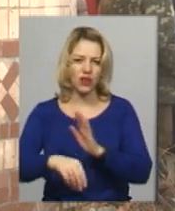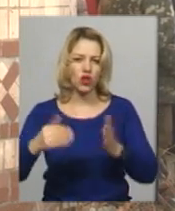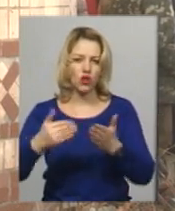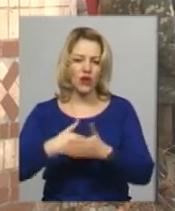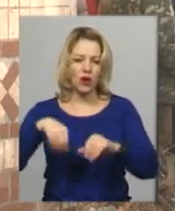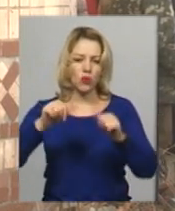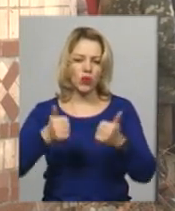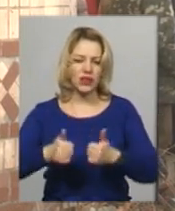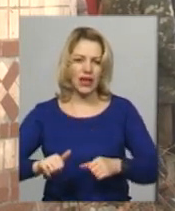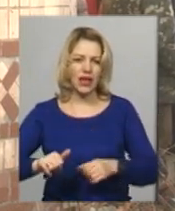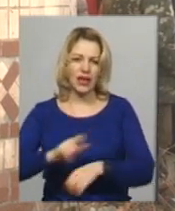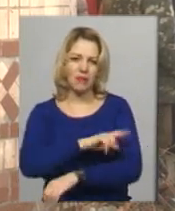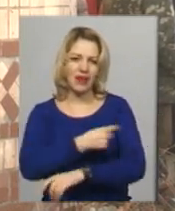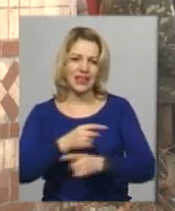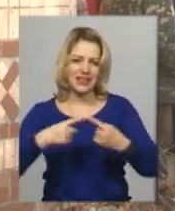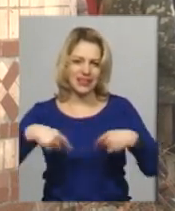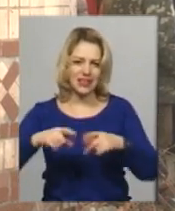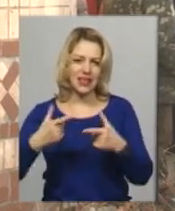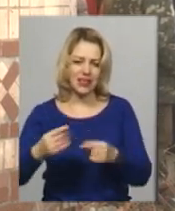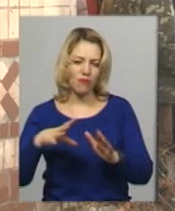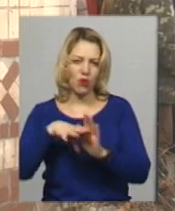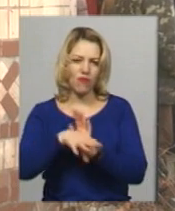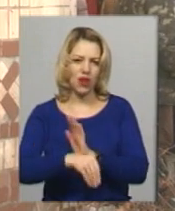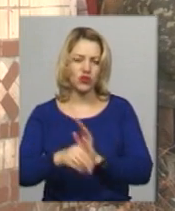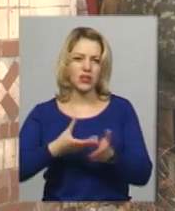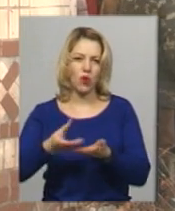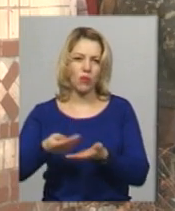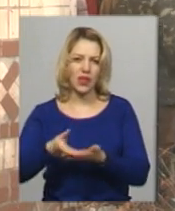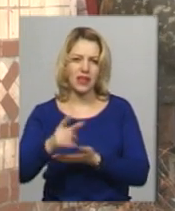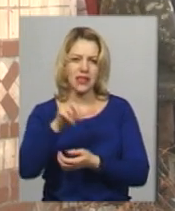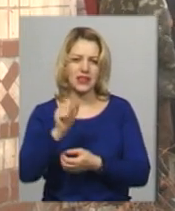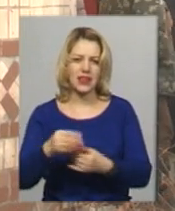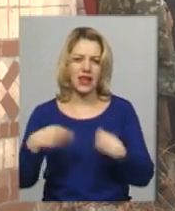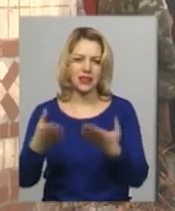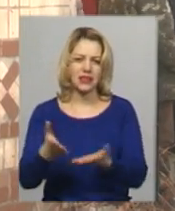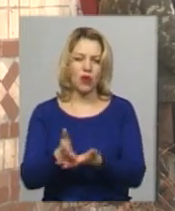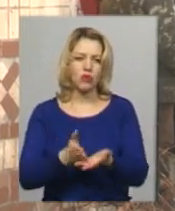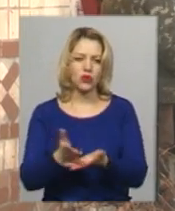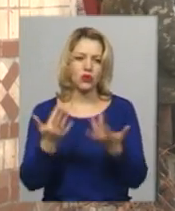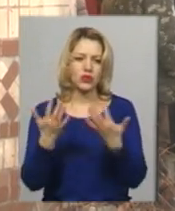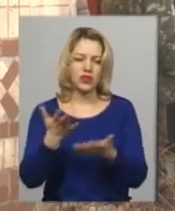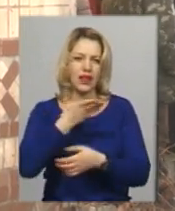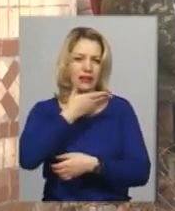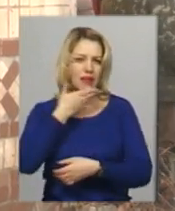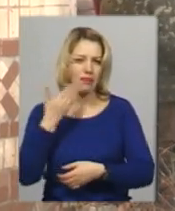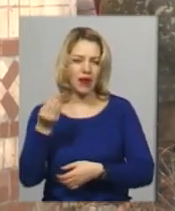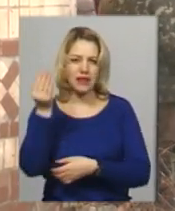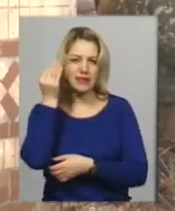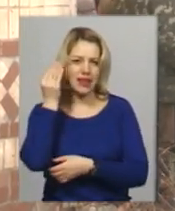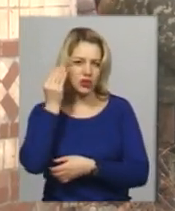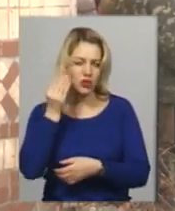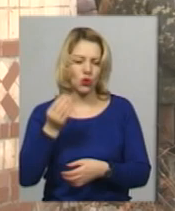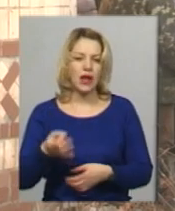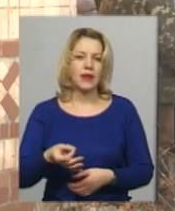медицини, де вже впроваджується оплата за надані послуги. Оскільки немає сенсу тримати